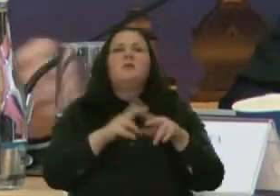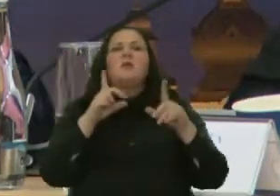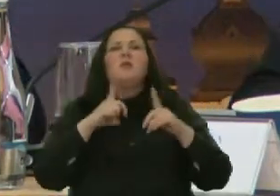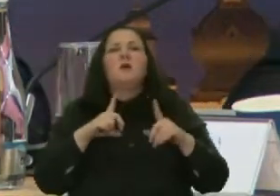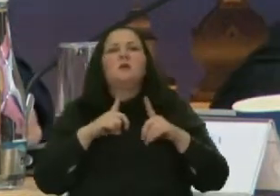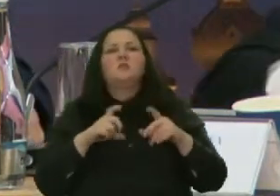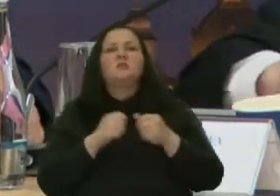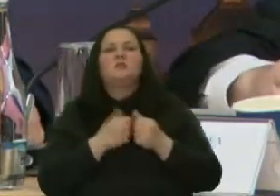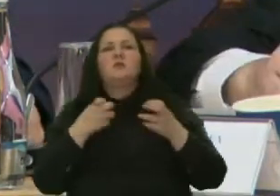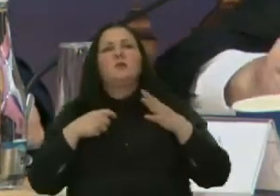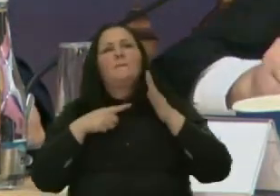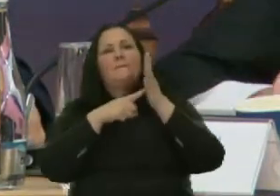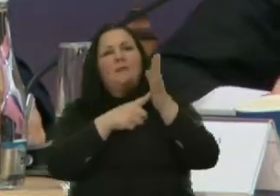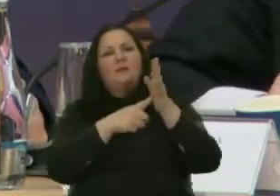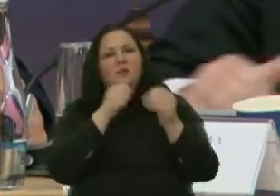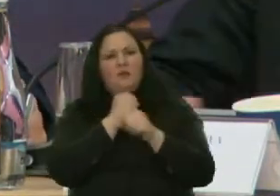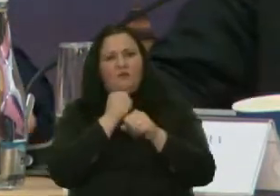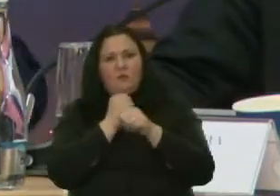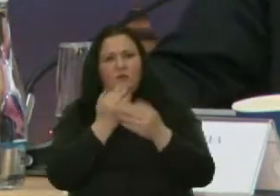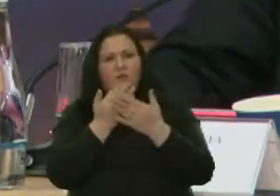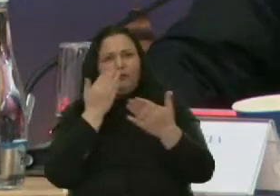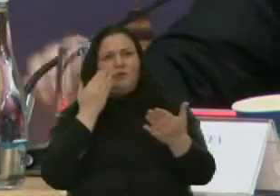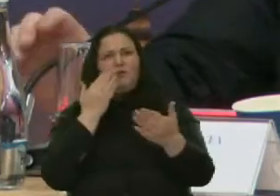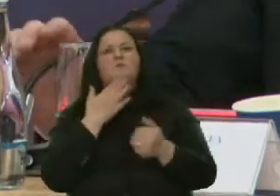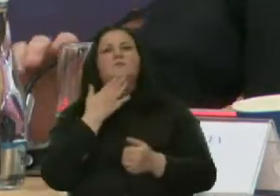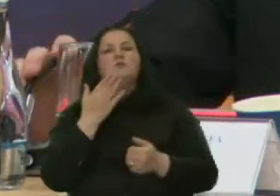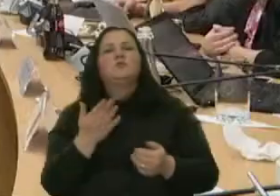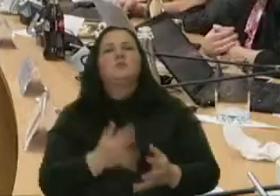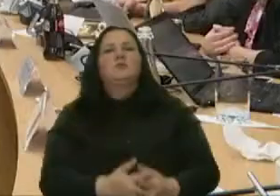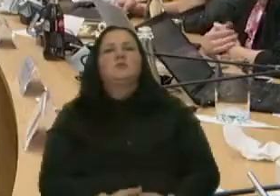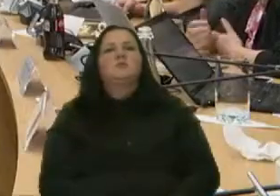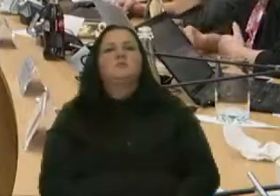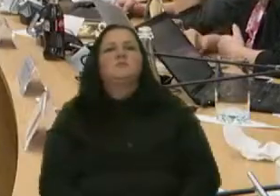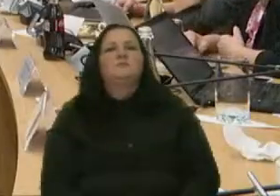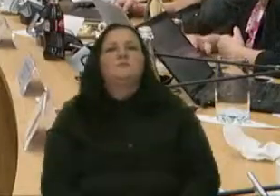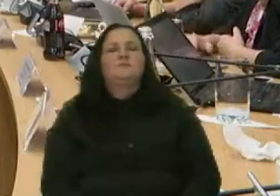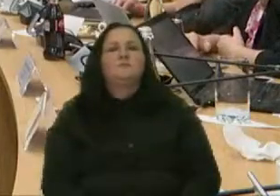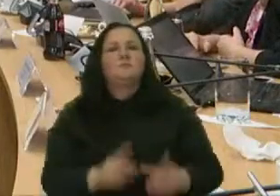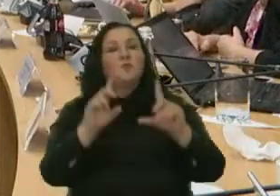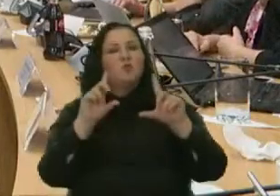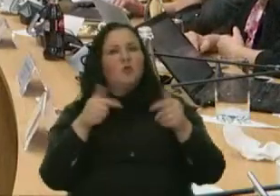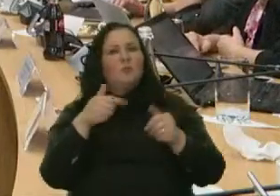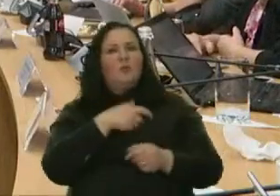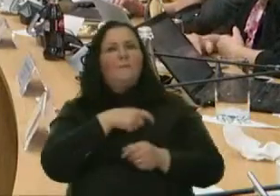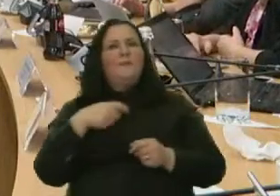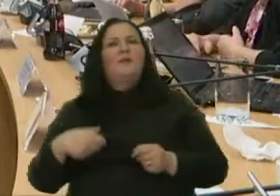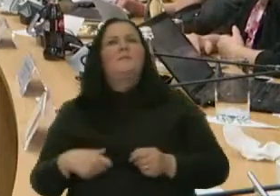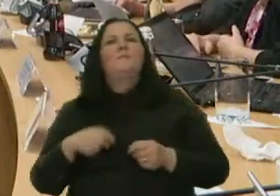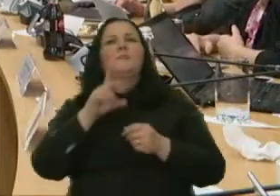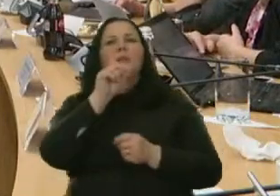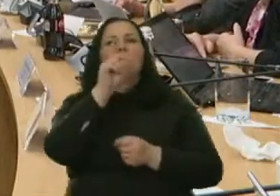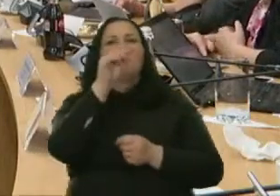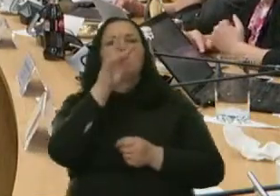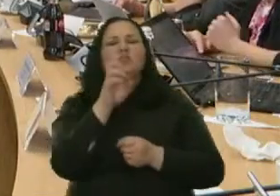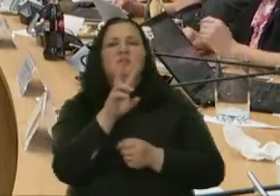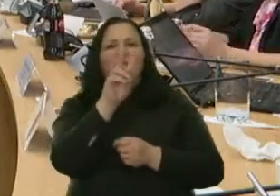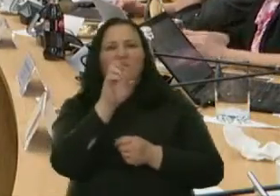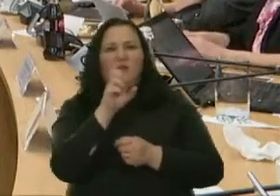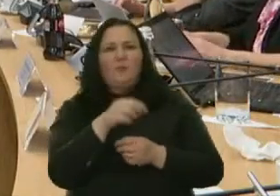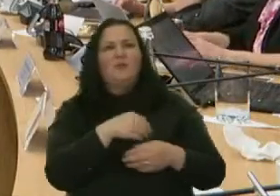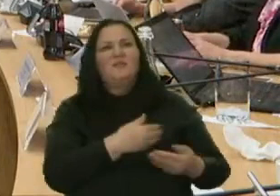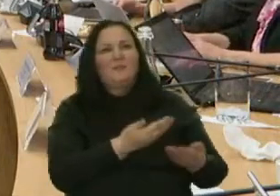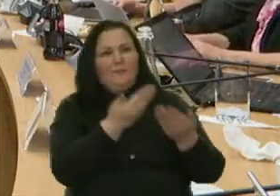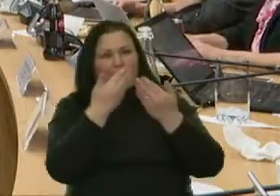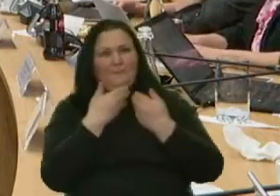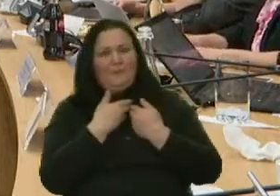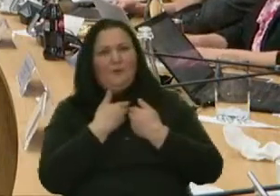în prezentarea pe care am făcut o anterior Vă mulțumesc Vă mulțumesc Domnule primar procesul verbal transmis de doamna director